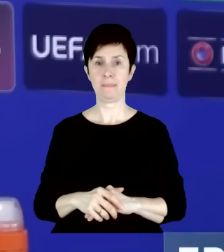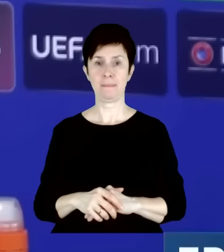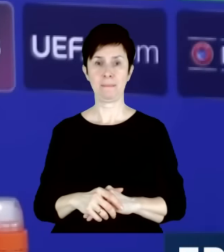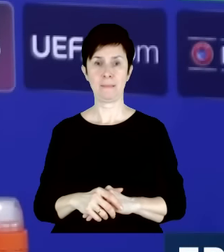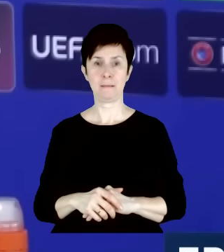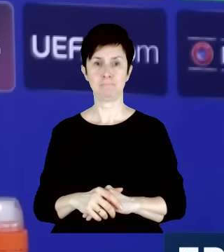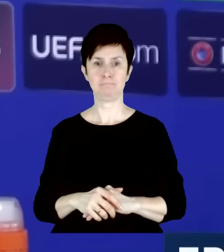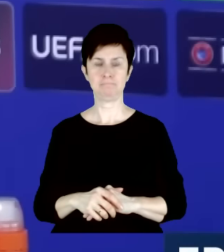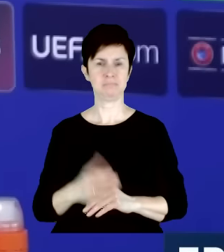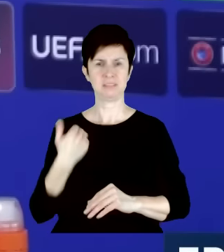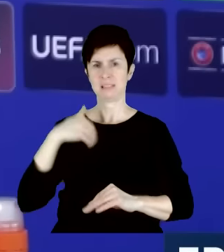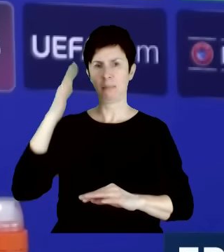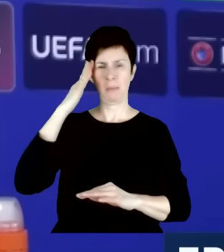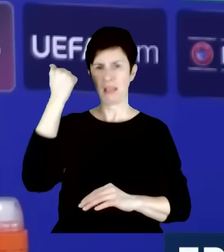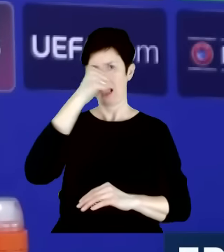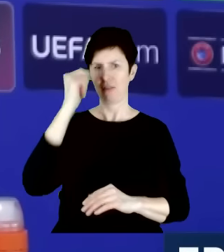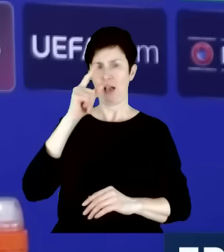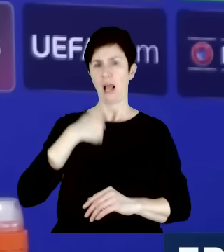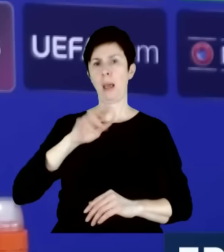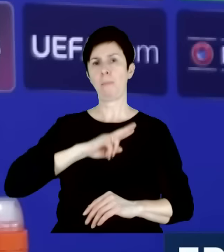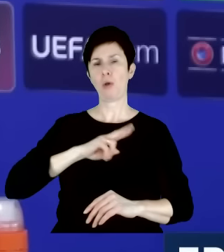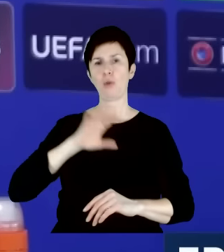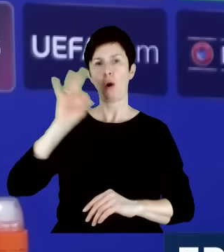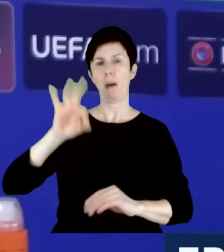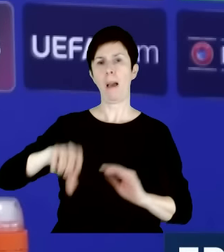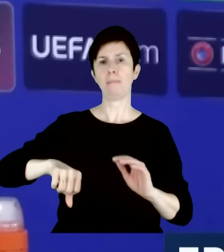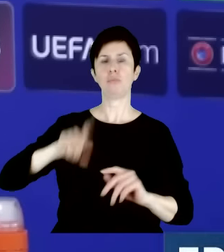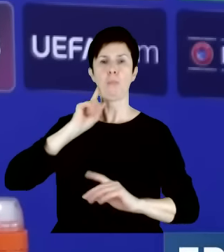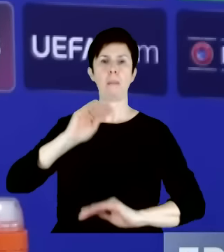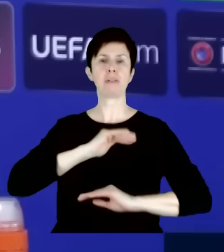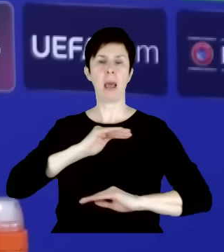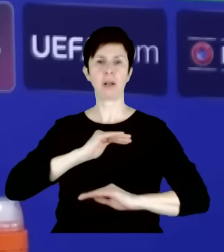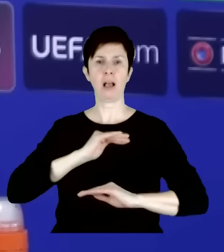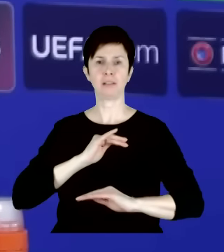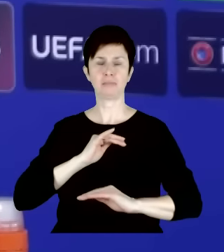Nie pamiętam jego nazwiska, ale podoba mi się gra ich bramkarza. Zwróciłem na niego największą uwagę.